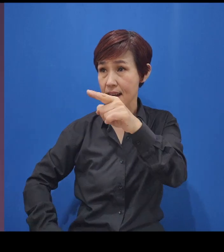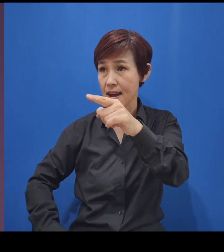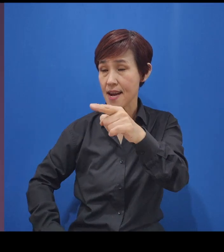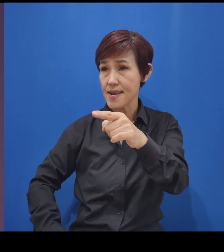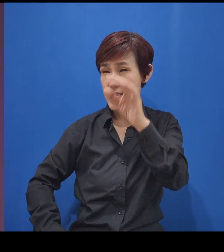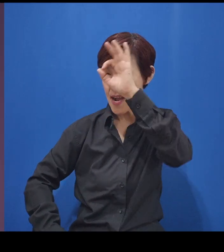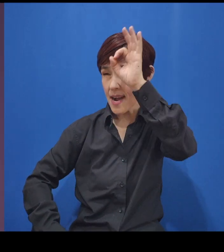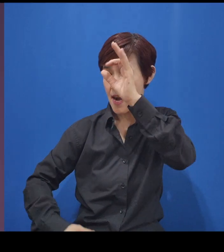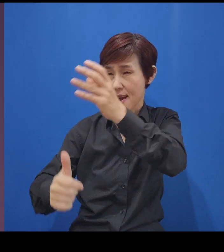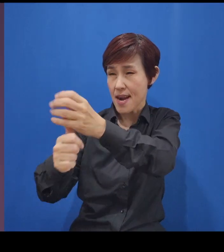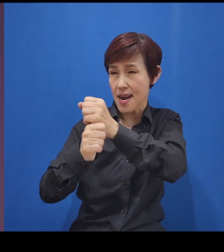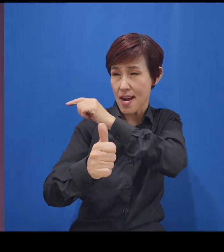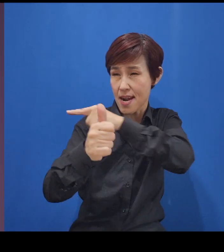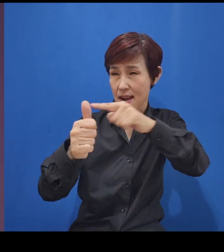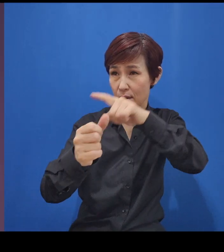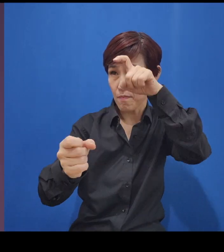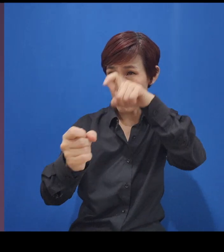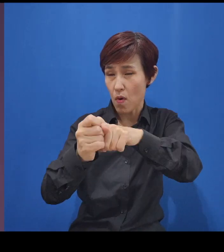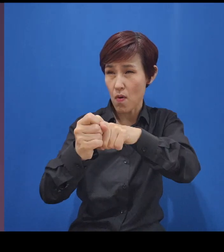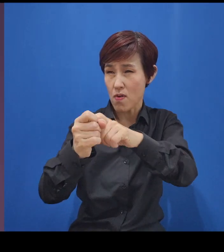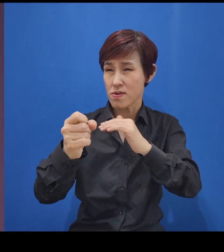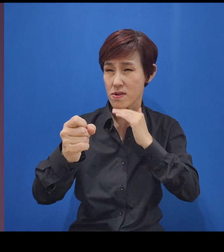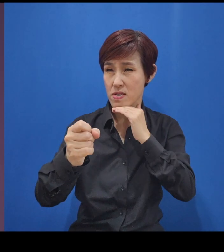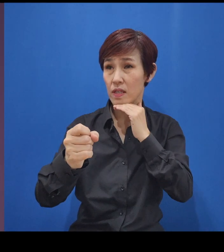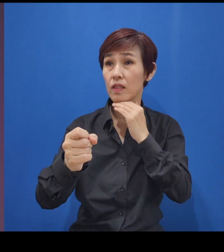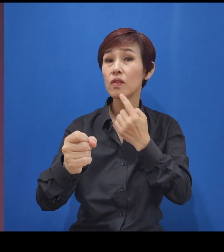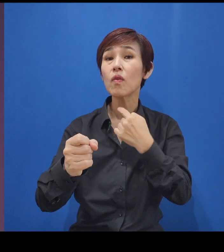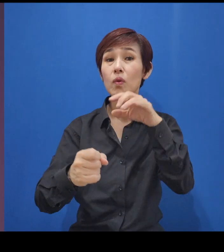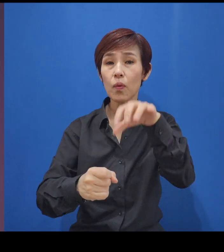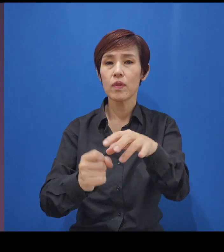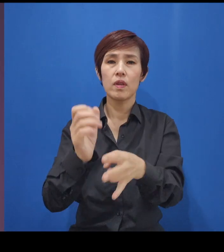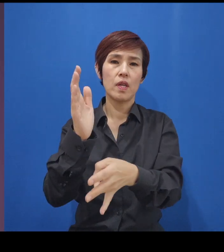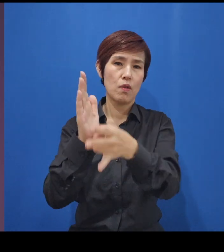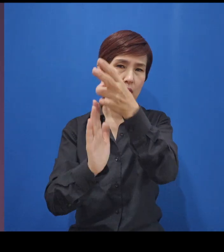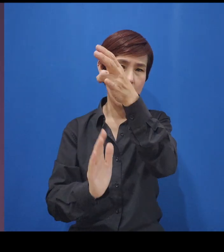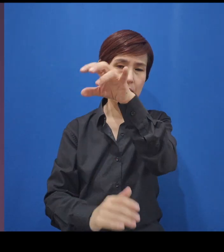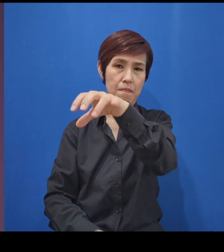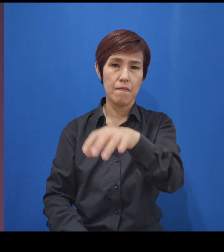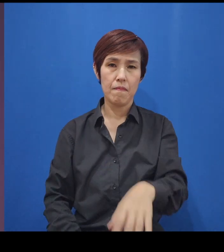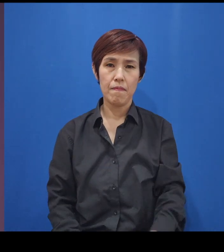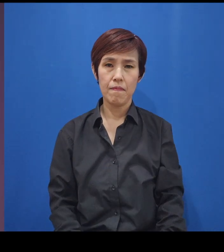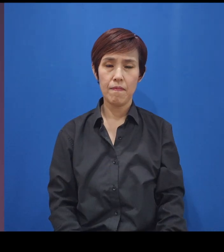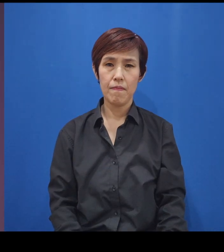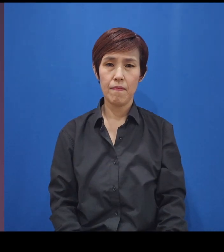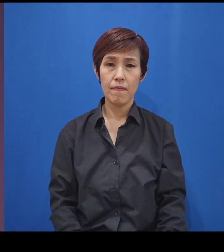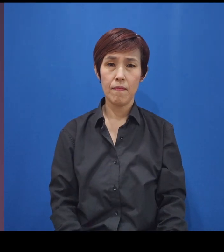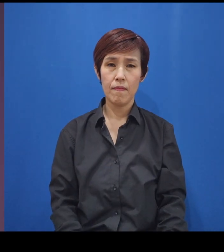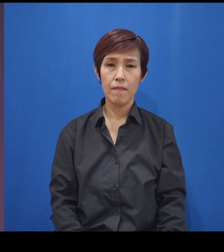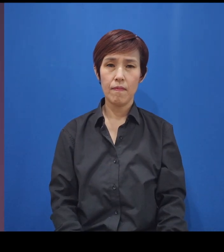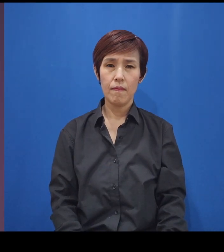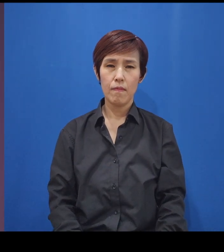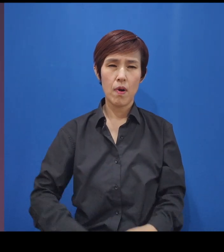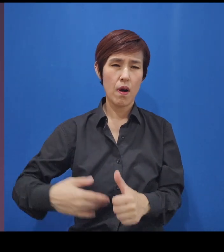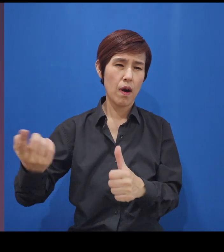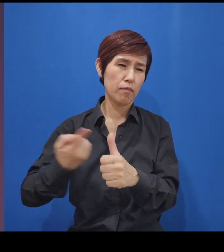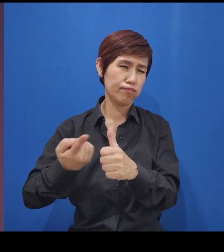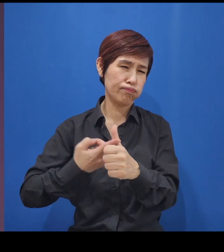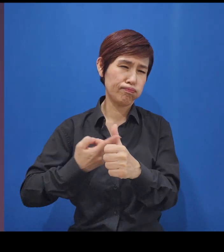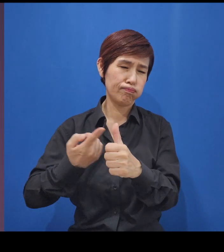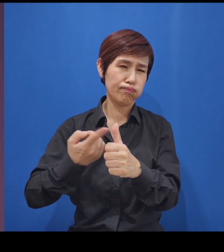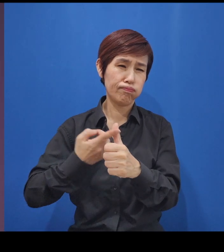도시입니다. 아무것도 가지지 않았는데 적대심만 충만하게 경험하는 것,